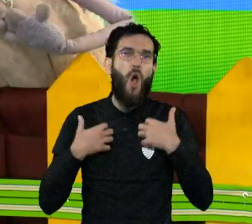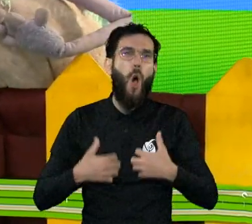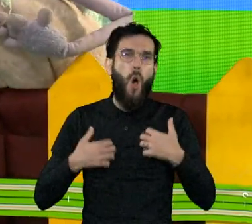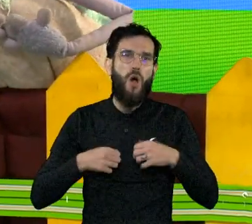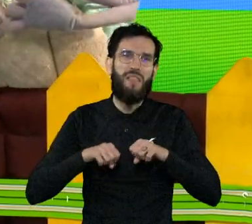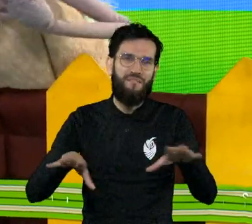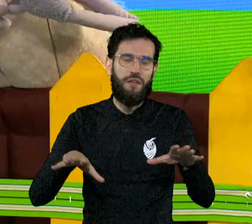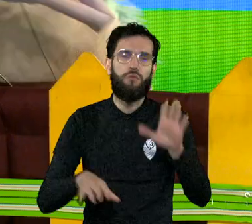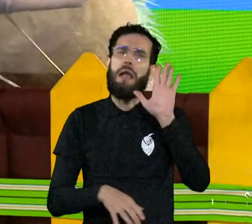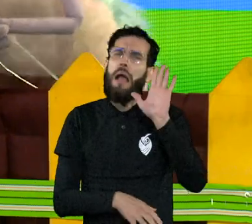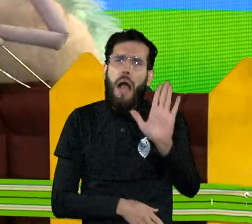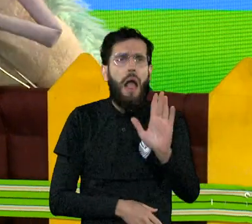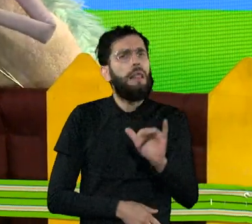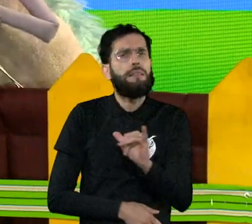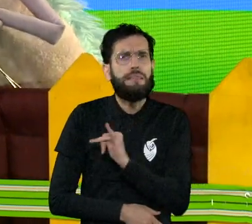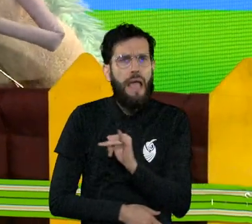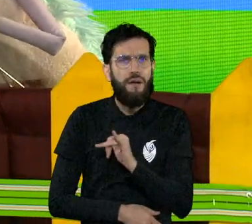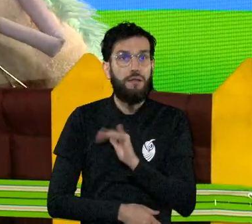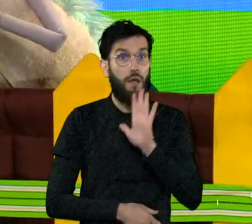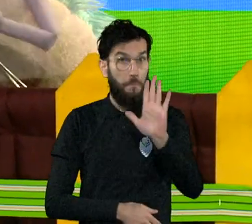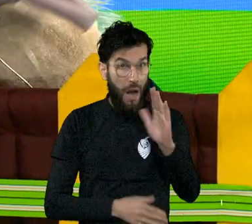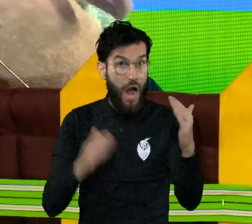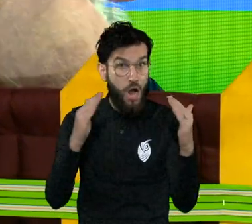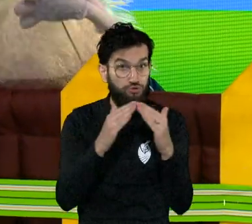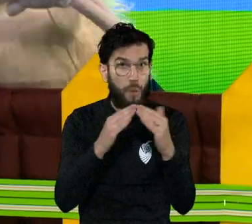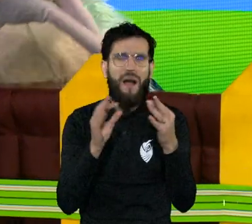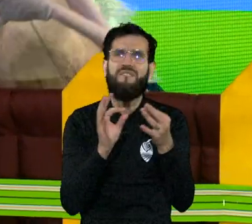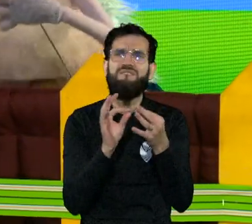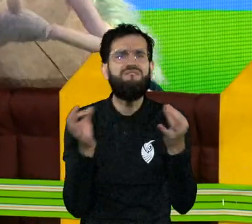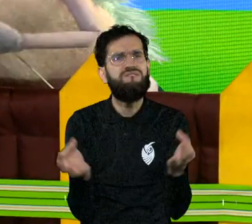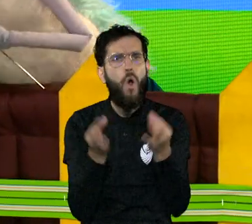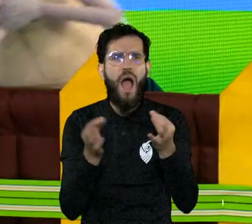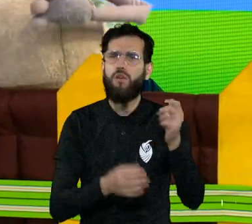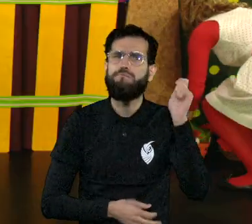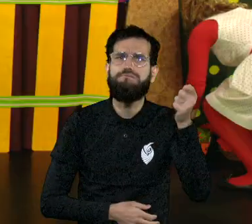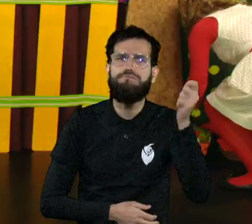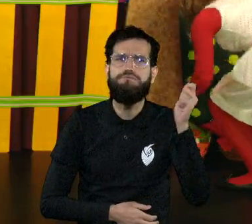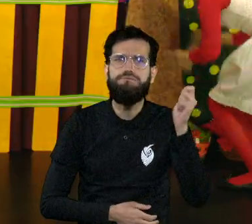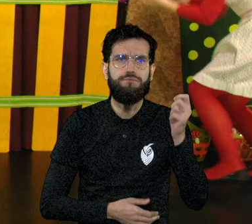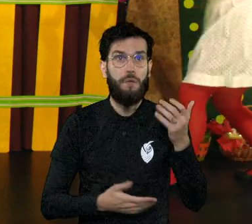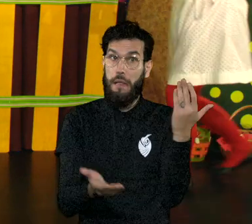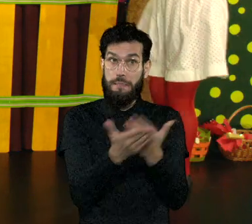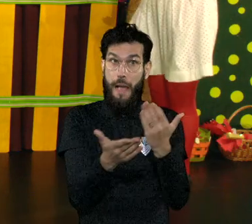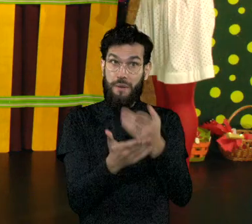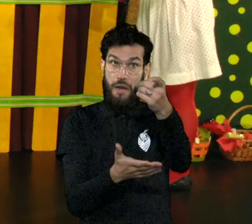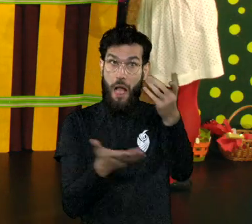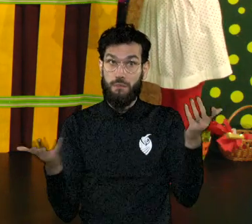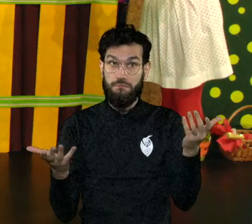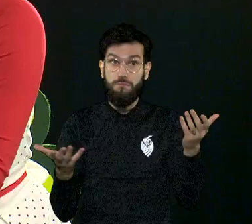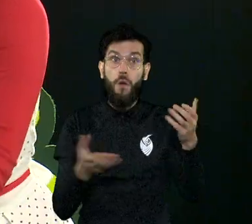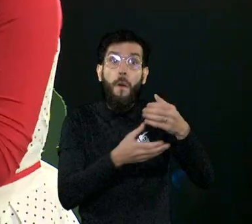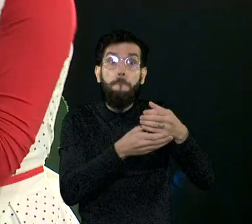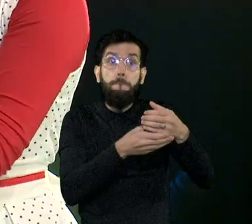ale to nevadí, pretože ak máte doma niečo hrkajúce, napríklad takýto pohárik